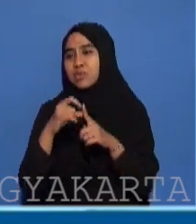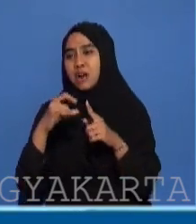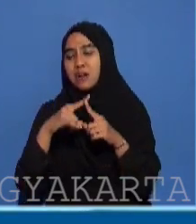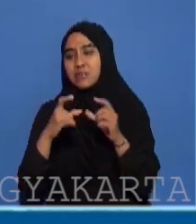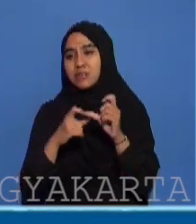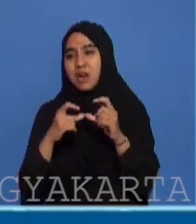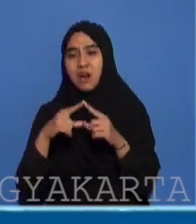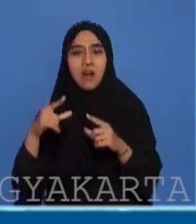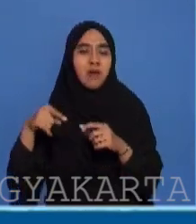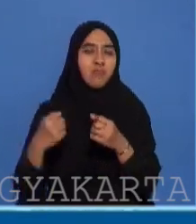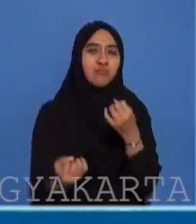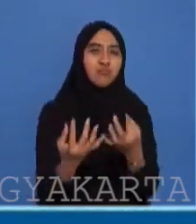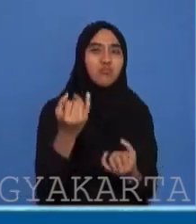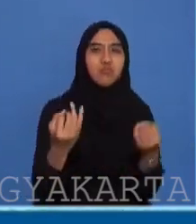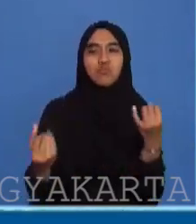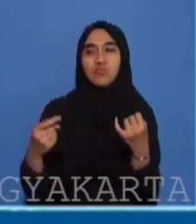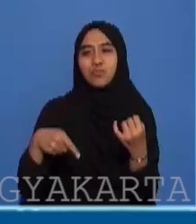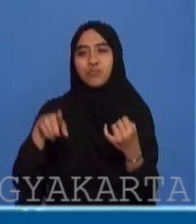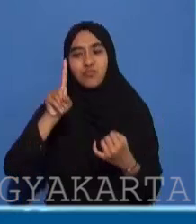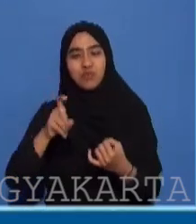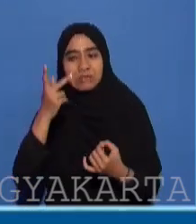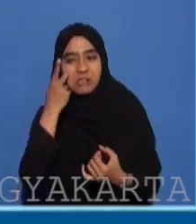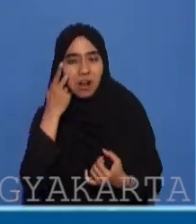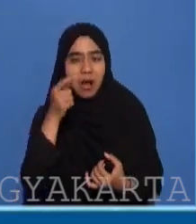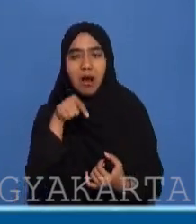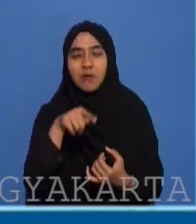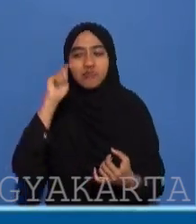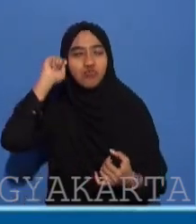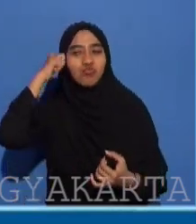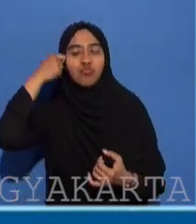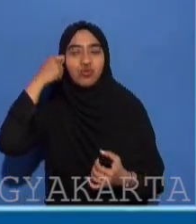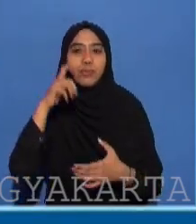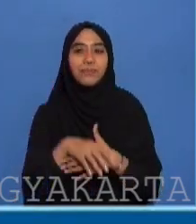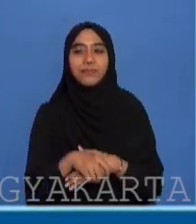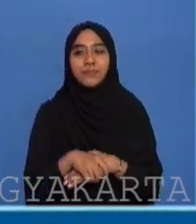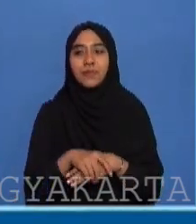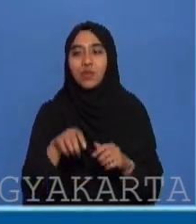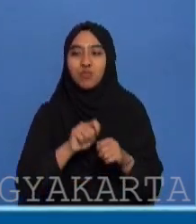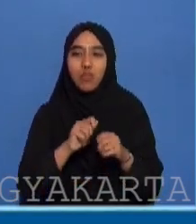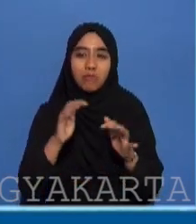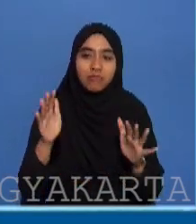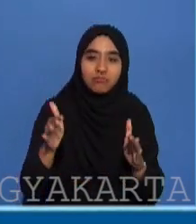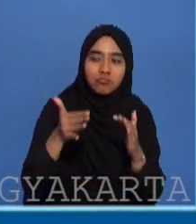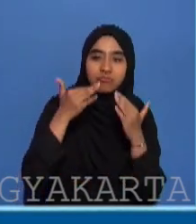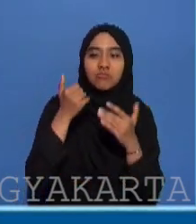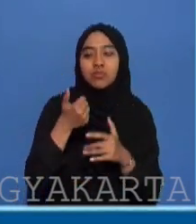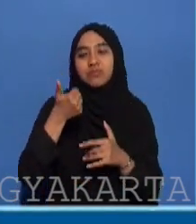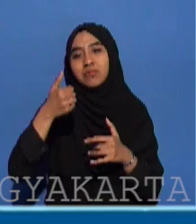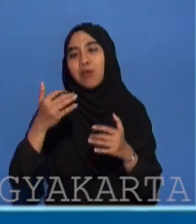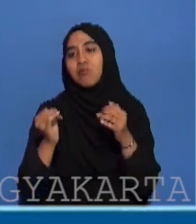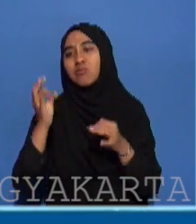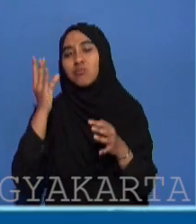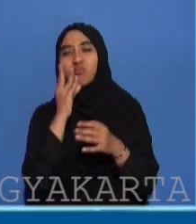gampil tuwuh lan boten betahaken corong rimat ingkang mirunggan. Ingkang damel sengsem menawi taneman genitri menika sampun mlebet ing